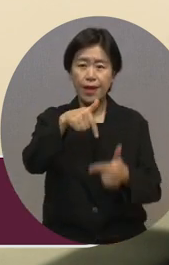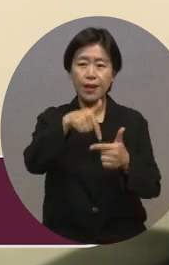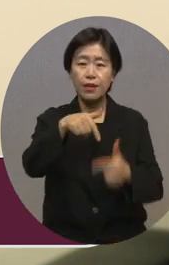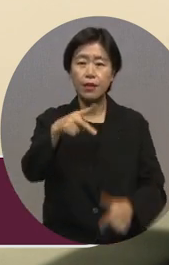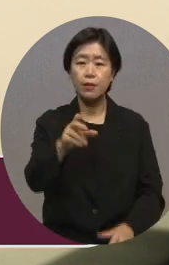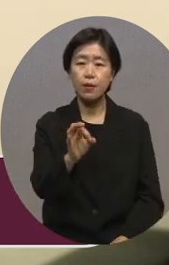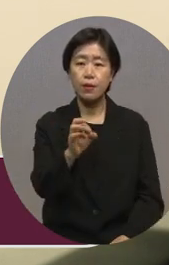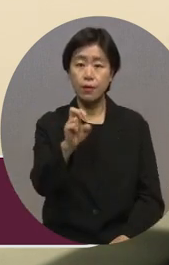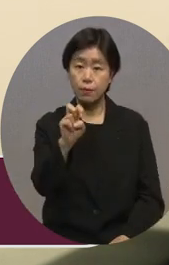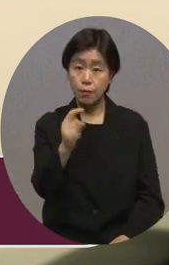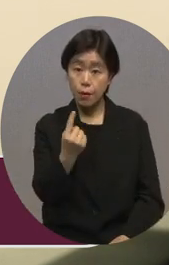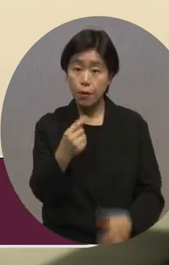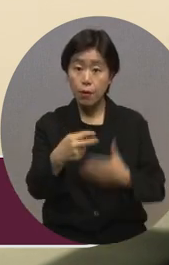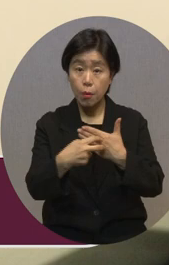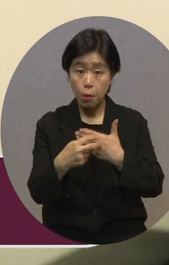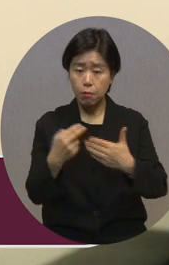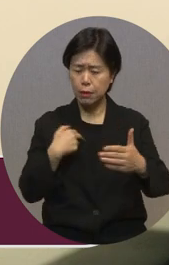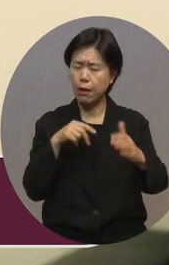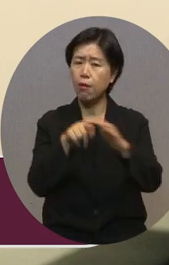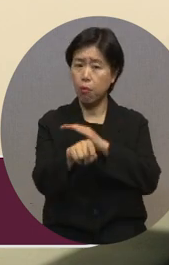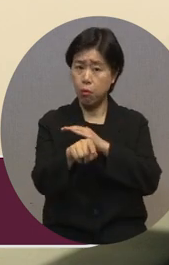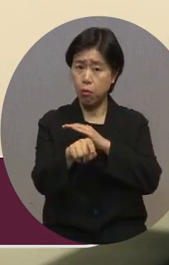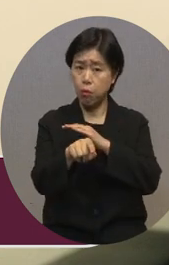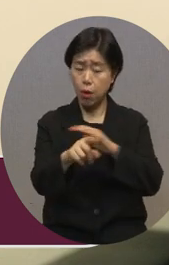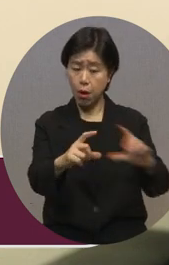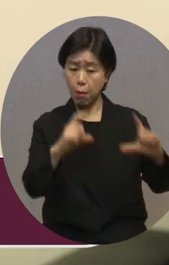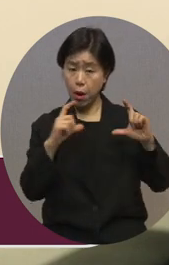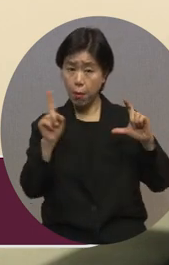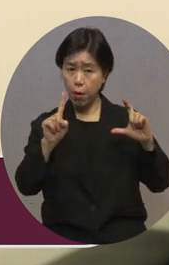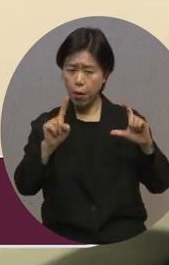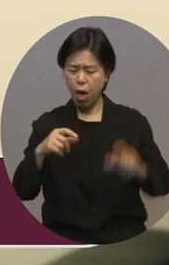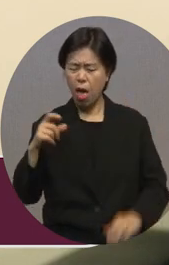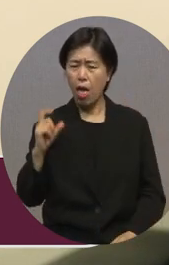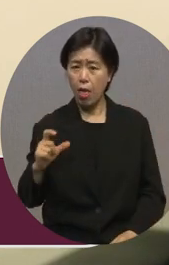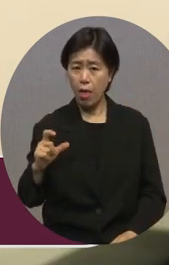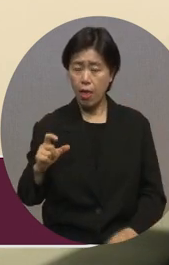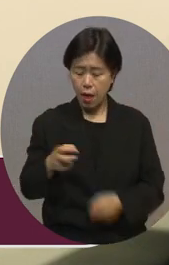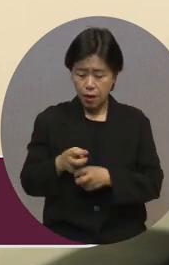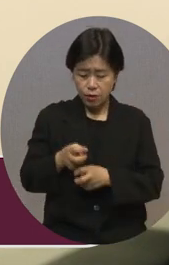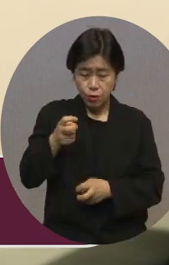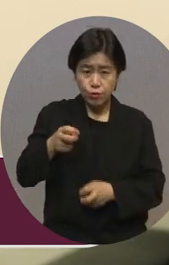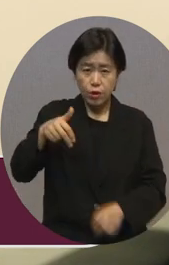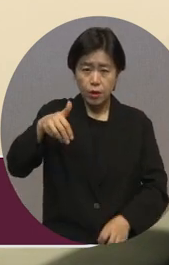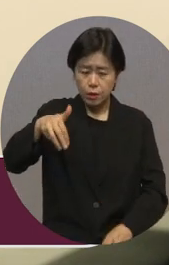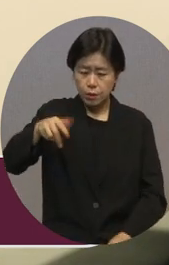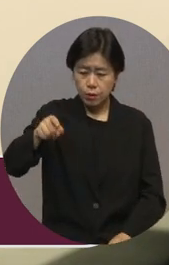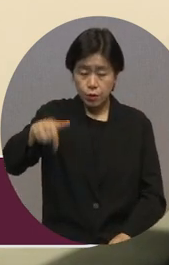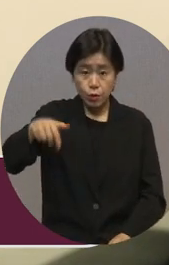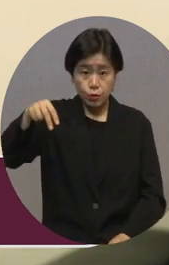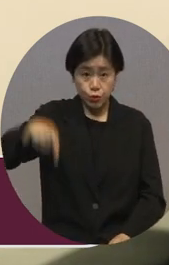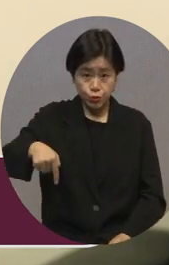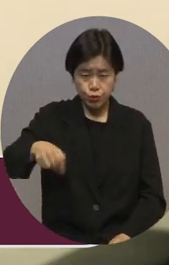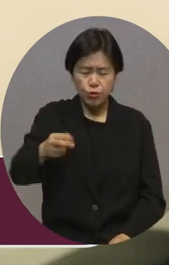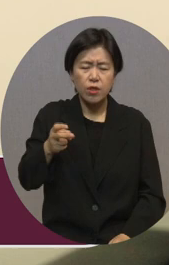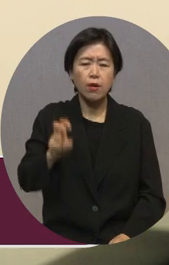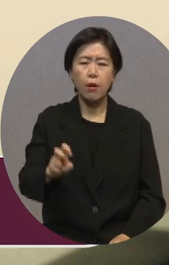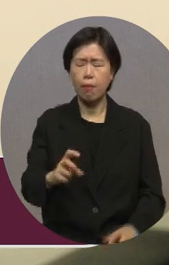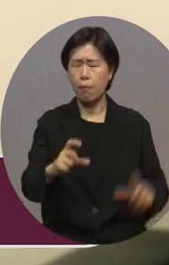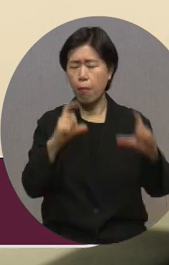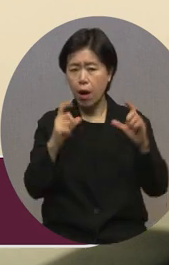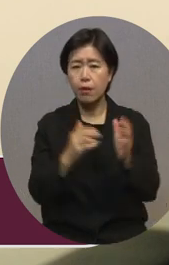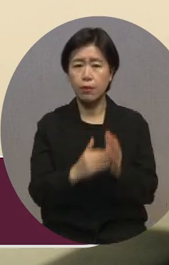가톨릭 거기 강남 성모병원에 갔을 때 강직성 척수염이라고 그래서 그 의사가 하는